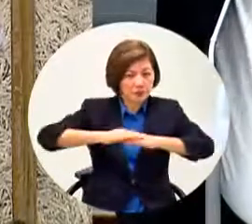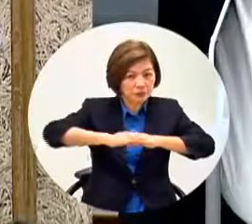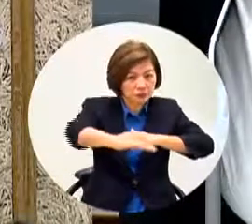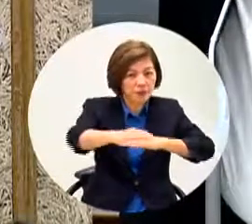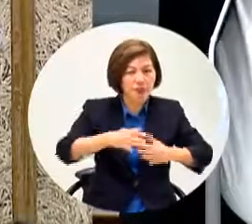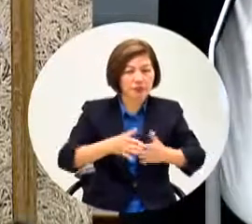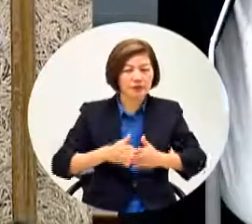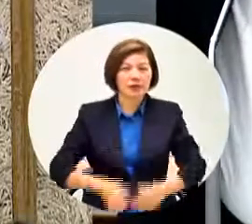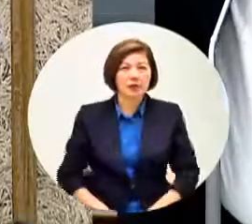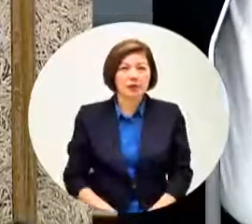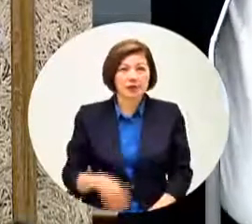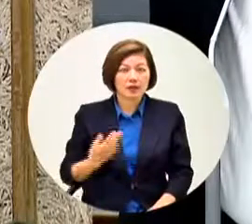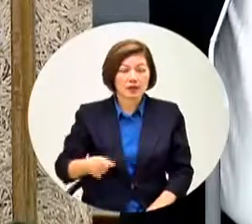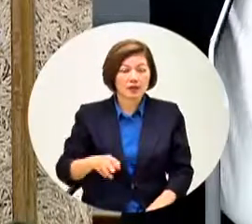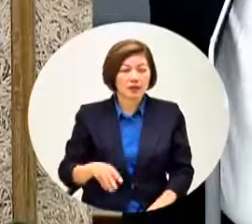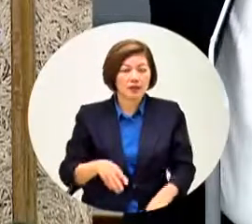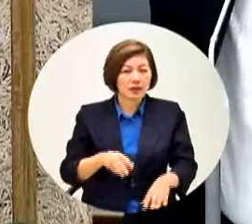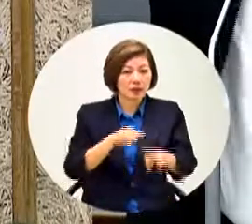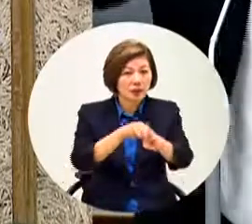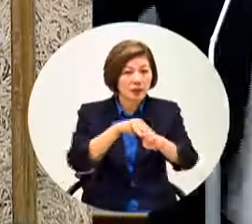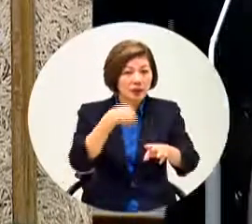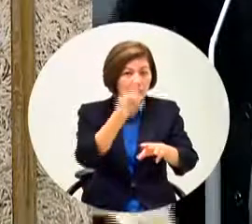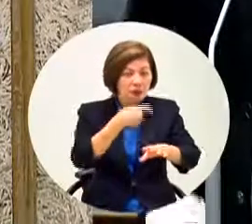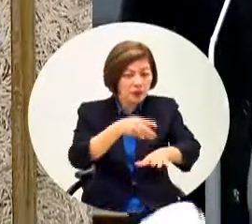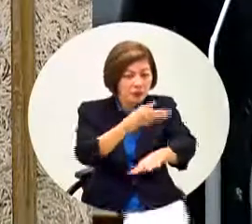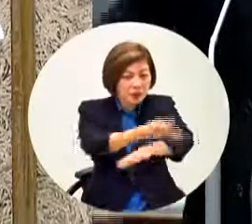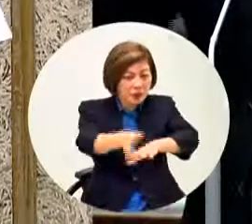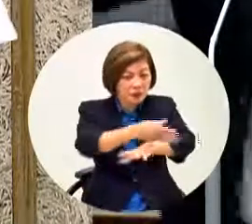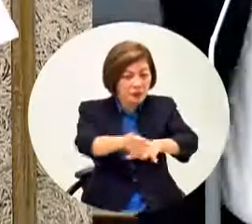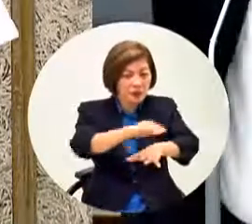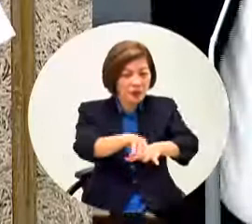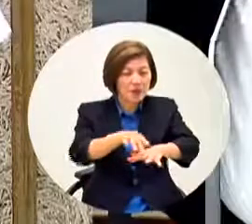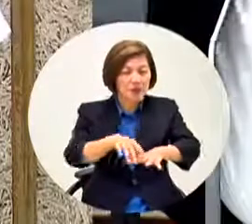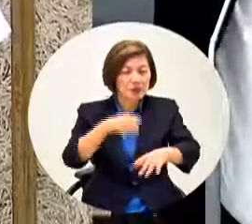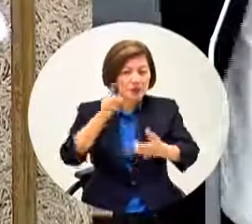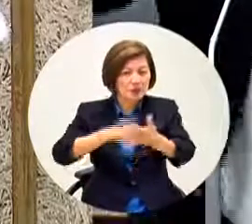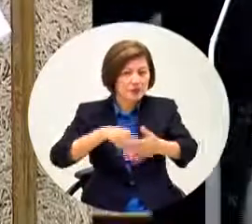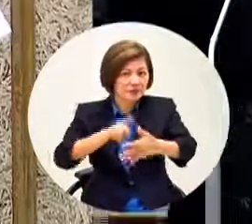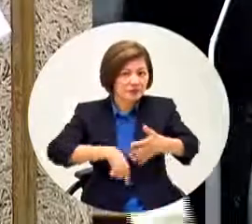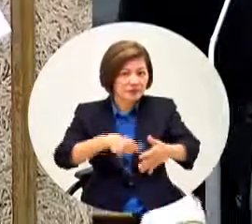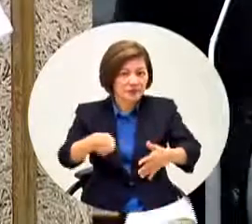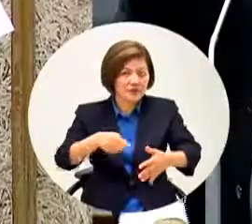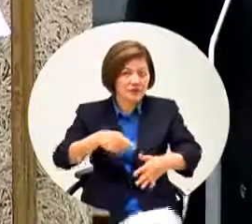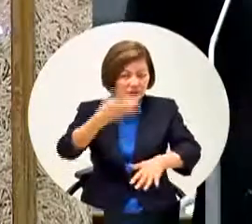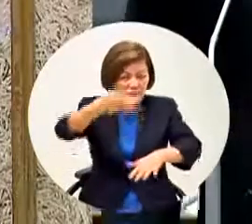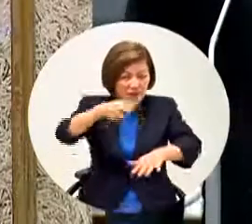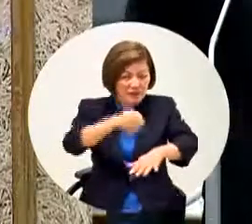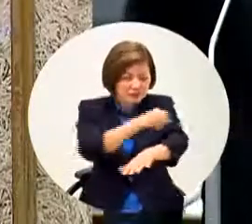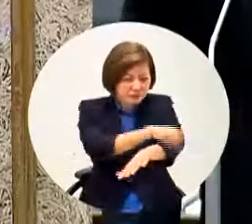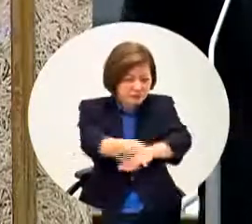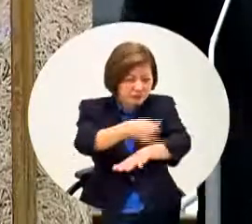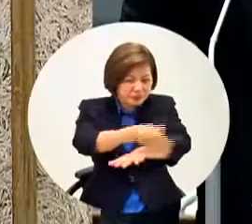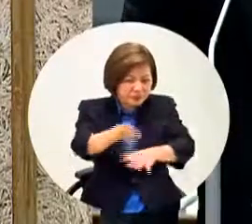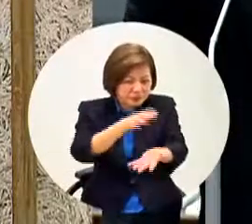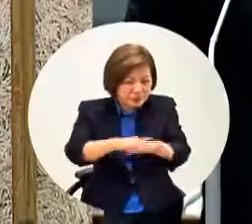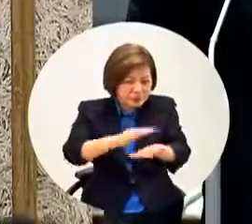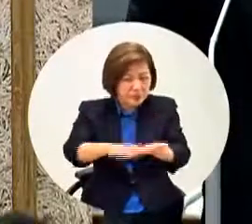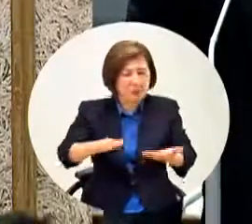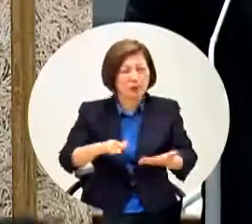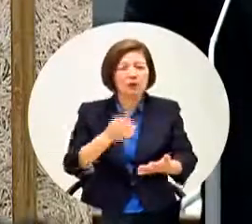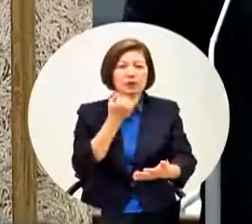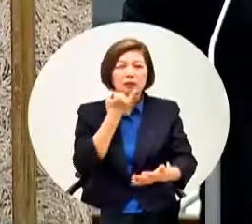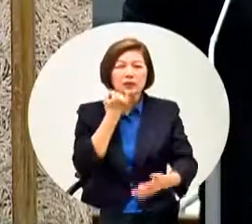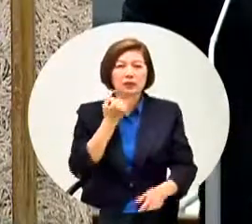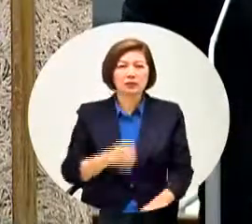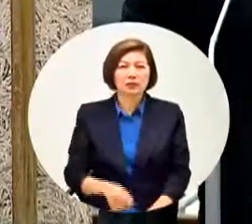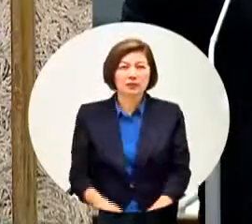这个出水口，是毋先做一个简易的，会当予只水排出去。你茫去讲安，吼